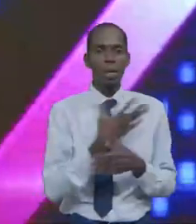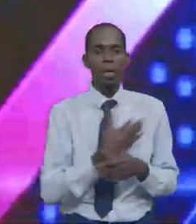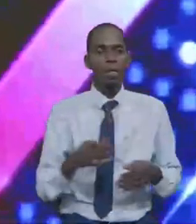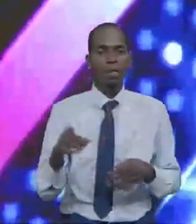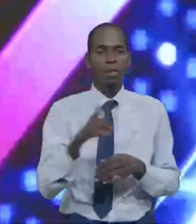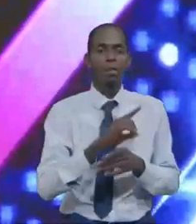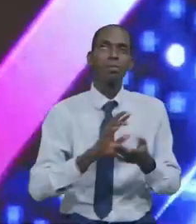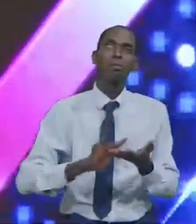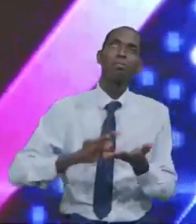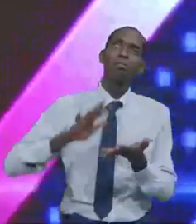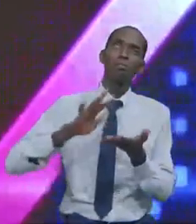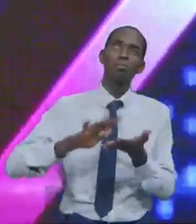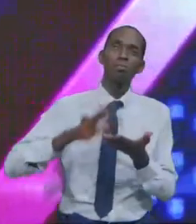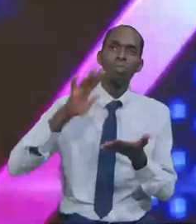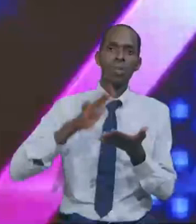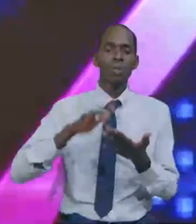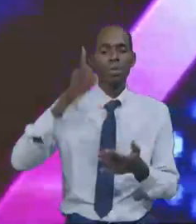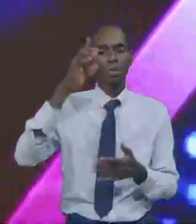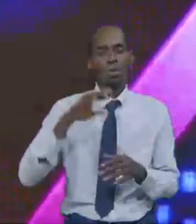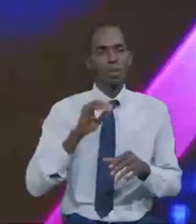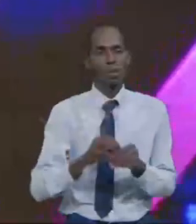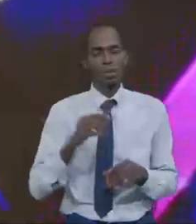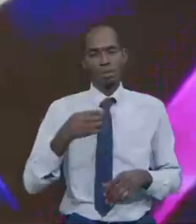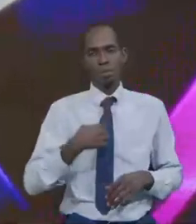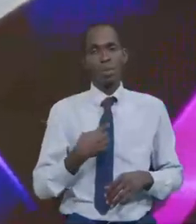glorifié Dieu à son sujet.